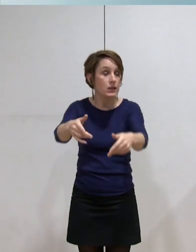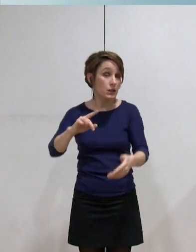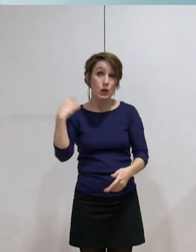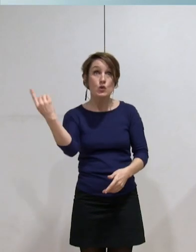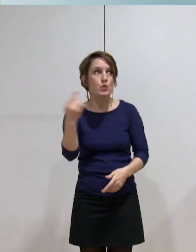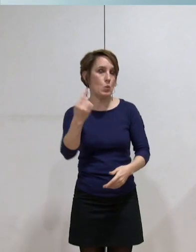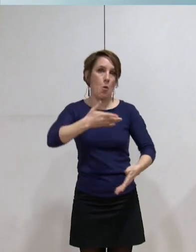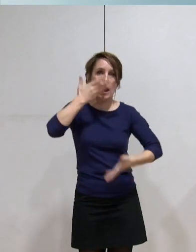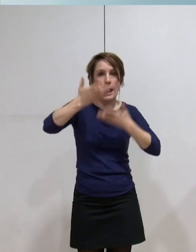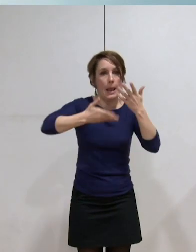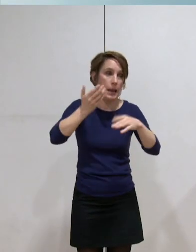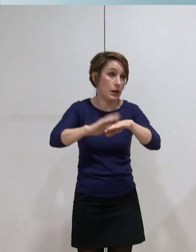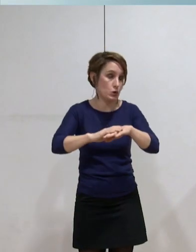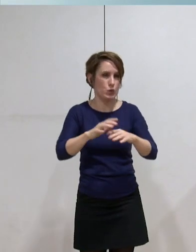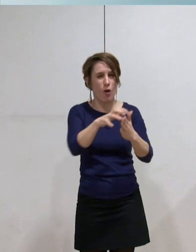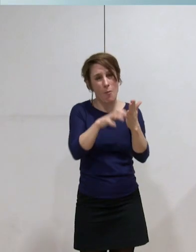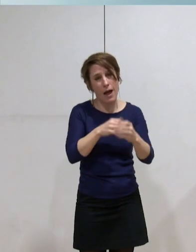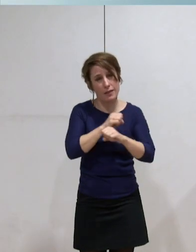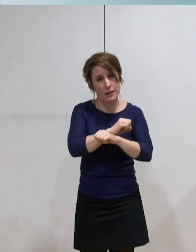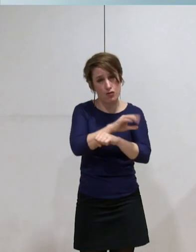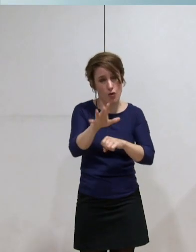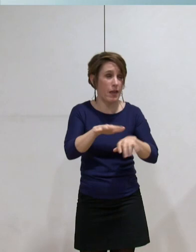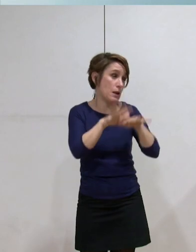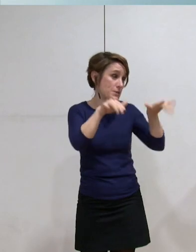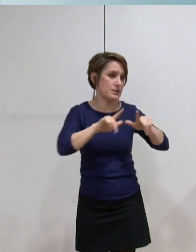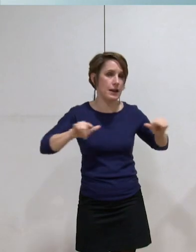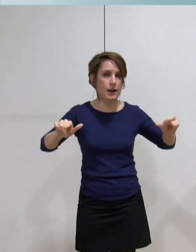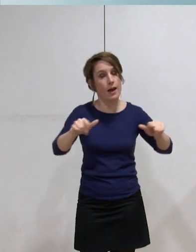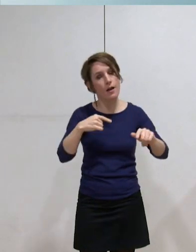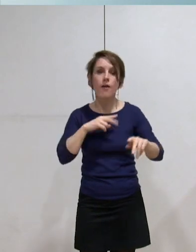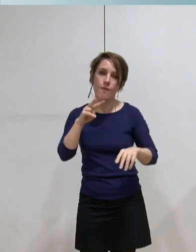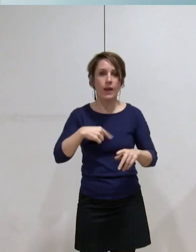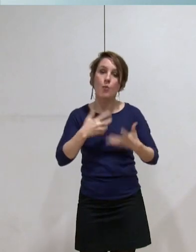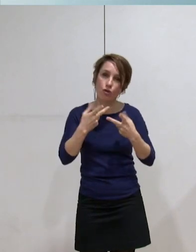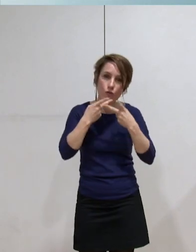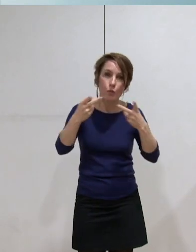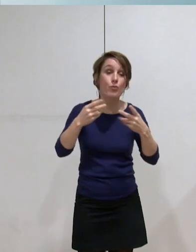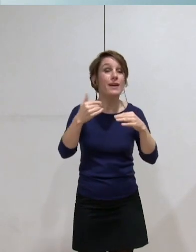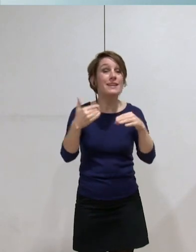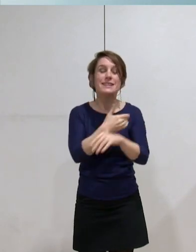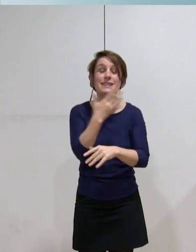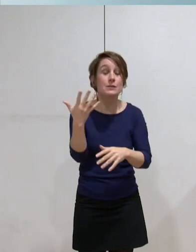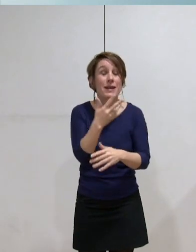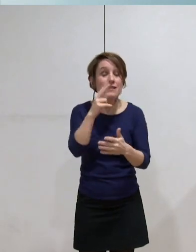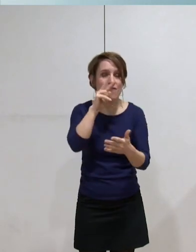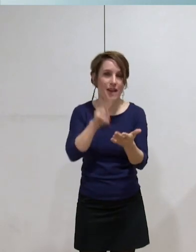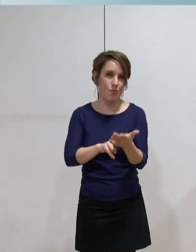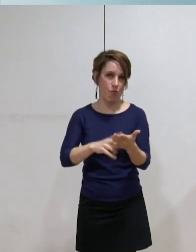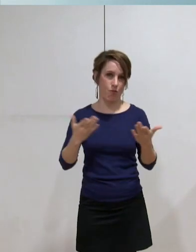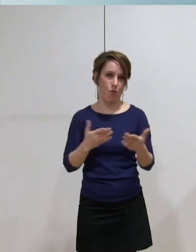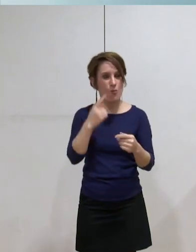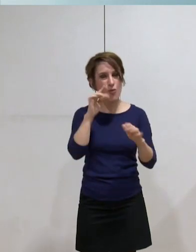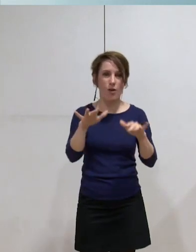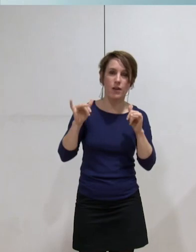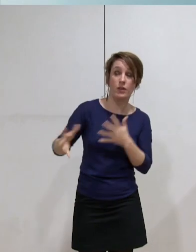d'articles je tenais ici à redire ce qui se passe vraiment pour éviter des effets